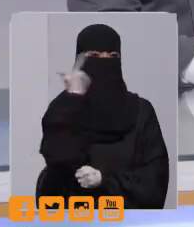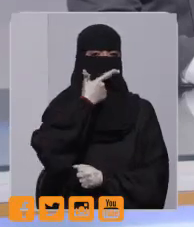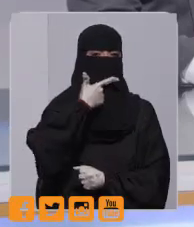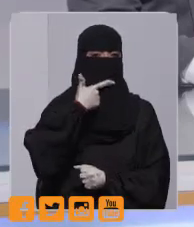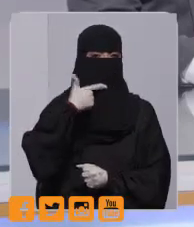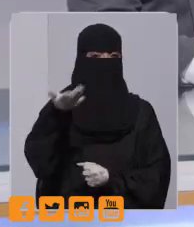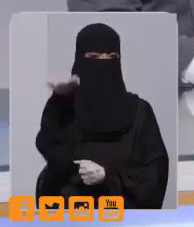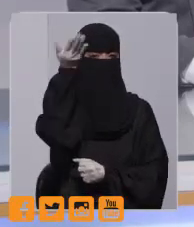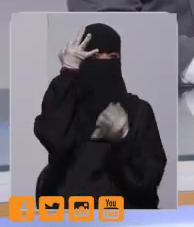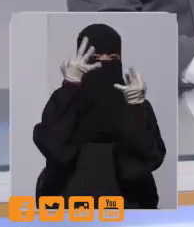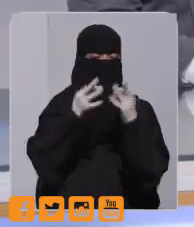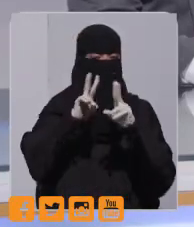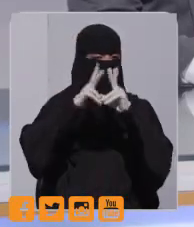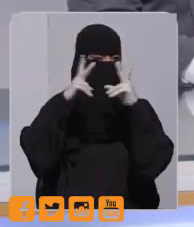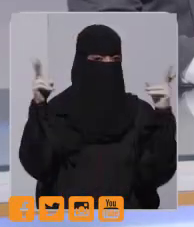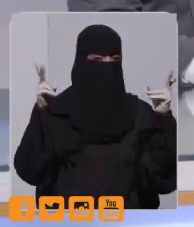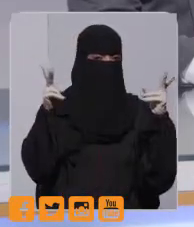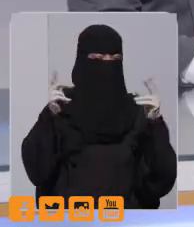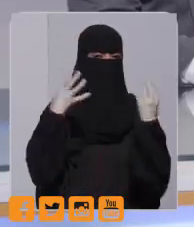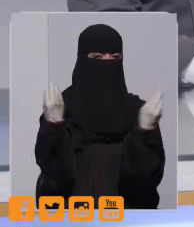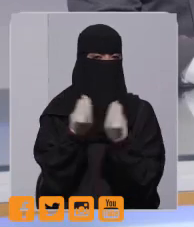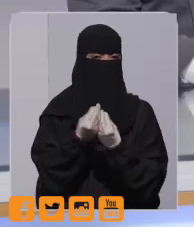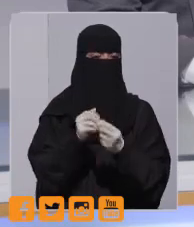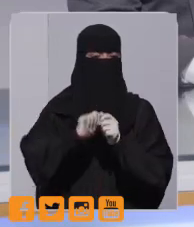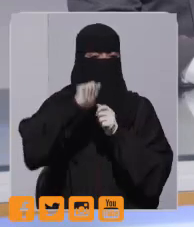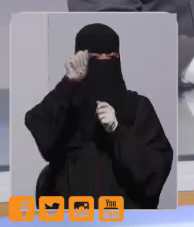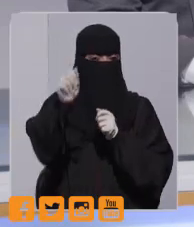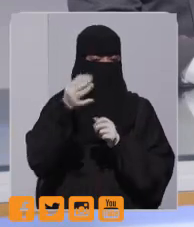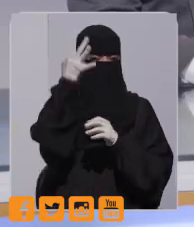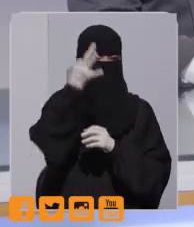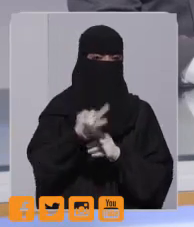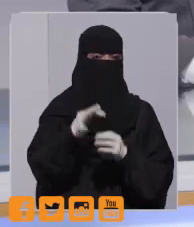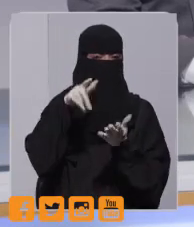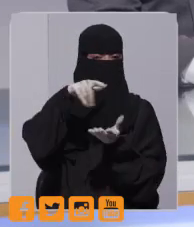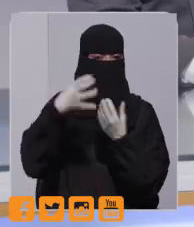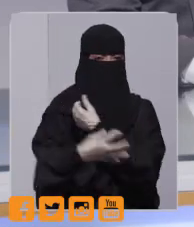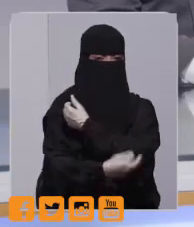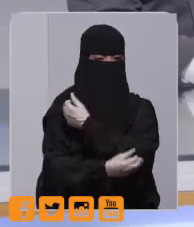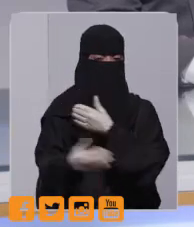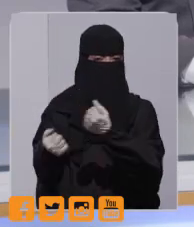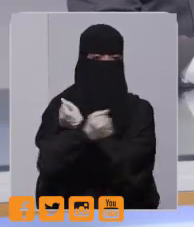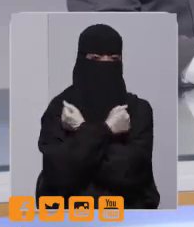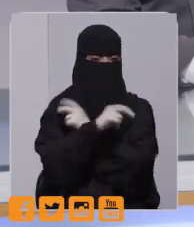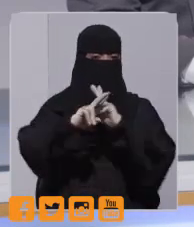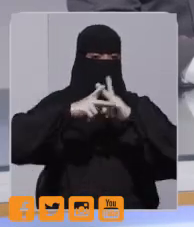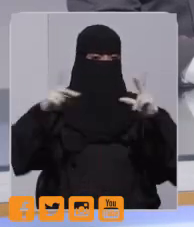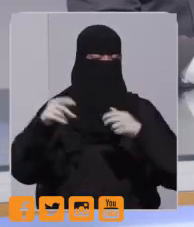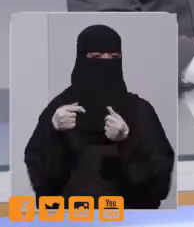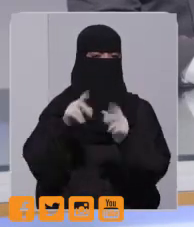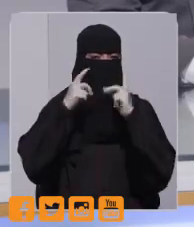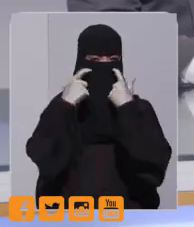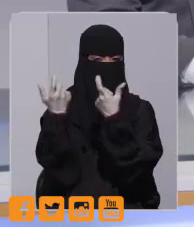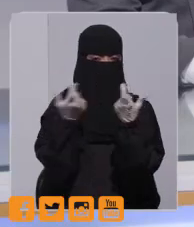المستقبل بمختلف افاقه وابعاده وبائه حاضنه لافضل مستشرفي